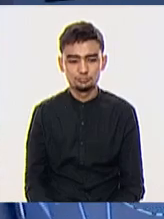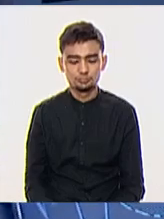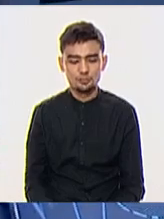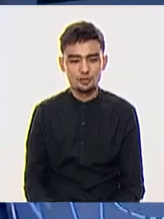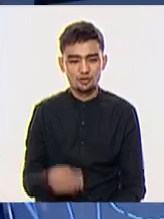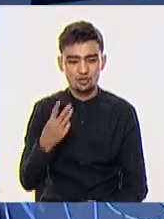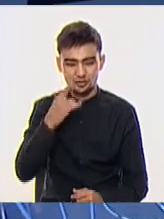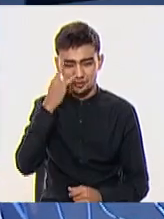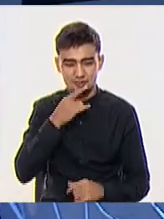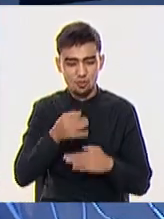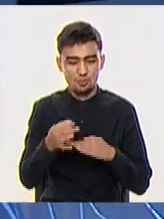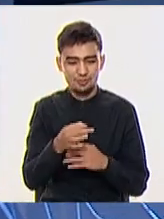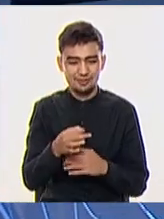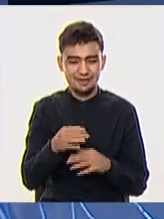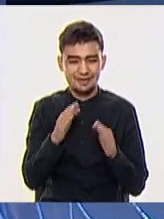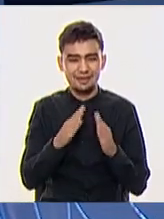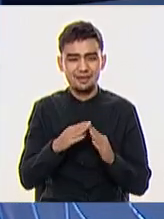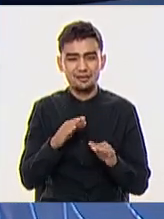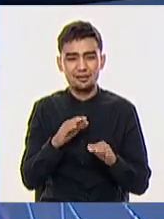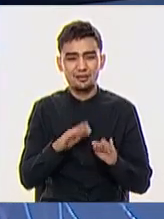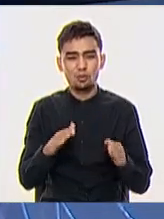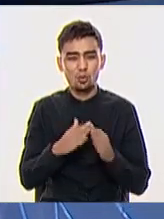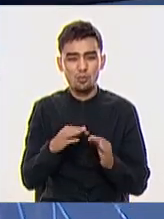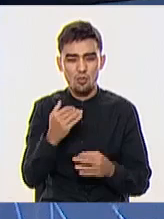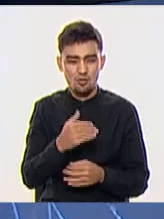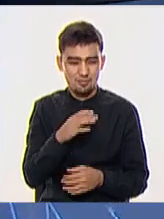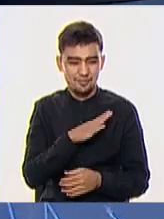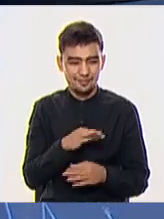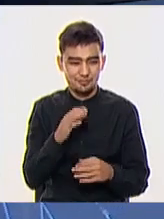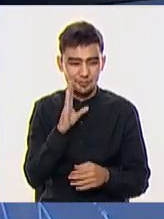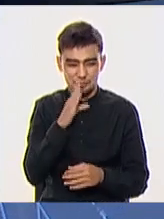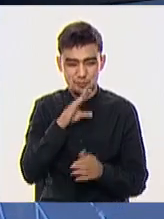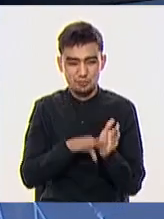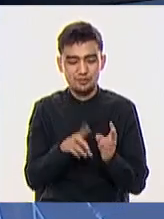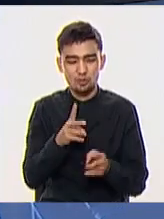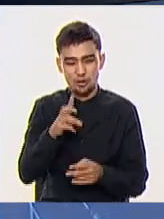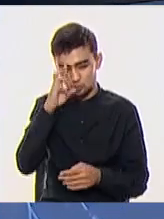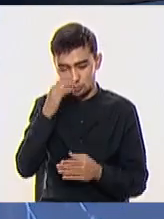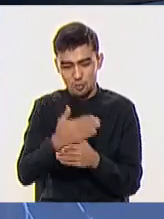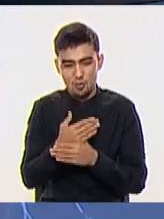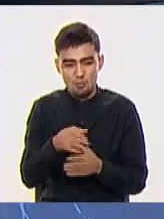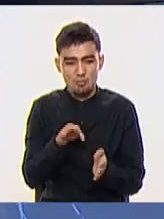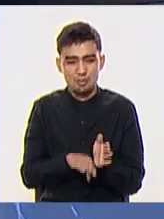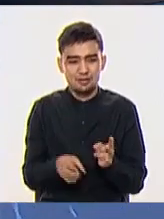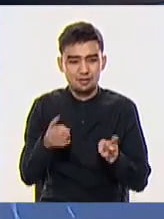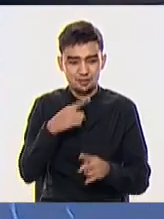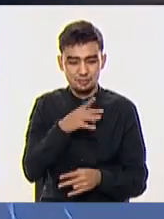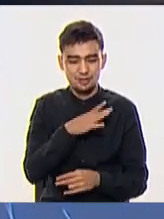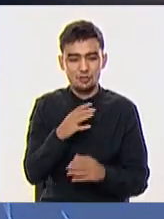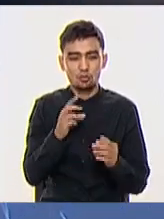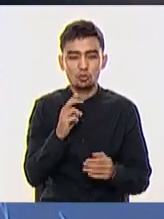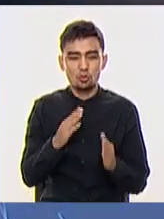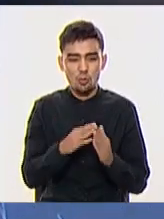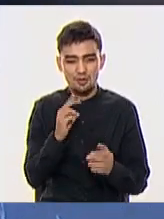Шығыс Қазақстан облысындағы жетімдер үйінде өскен азаматтар мемлекет қамқорлығынан құр қалдық дейді. Басқасын айтпағанның өзінде баспана